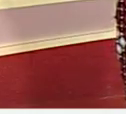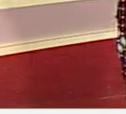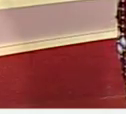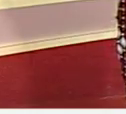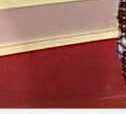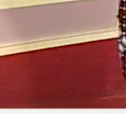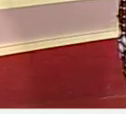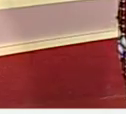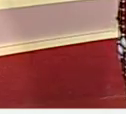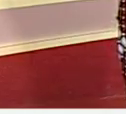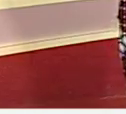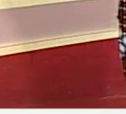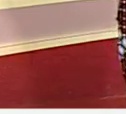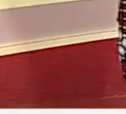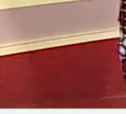Sae ya panga